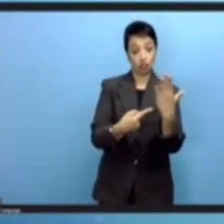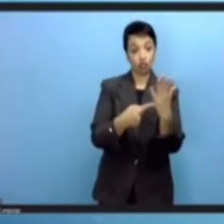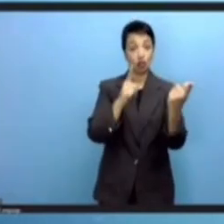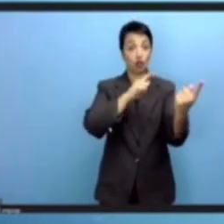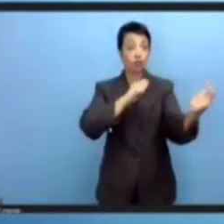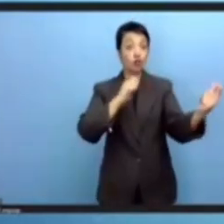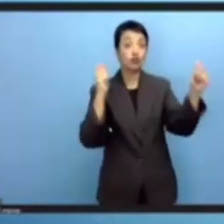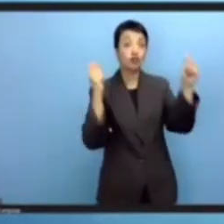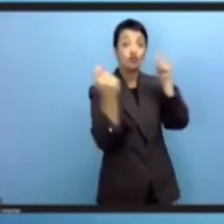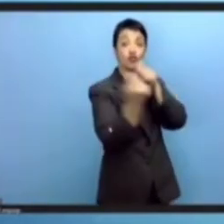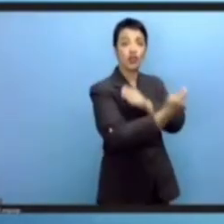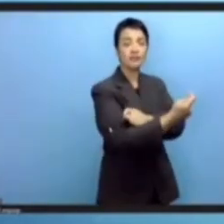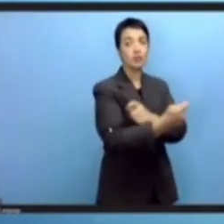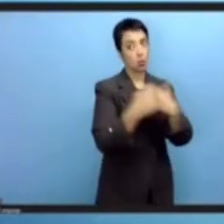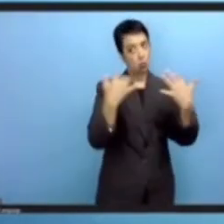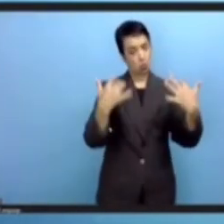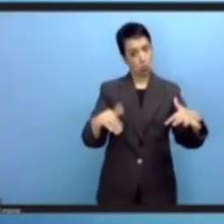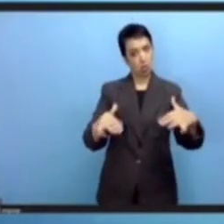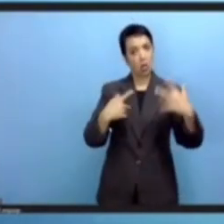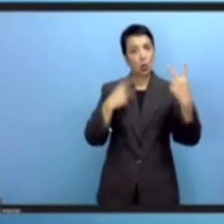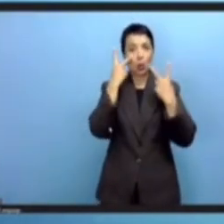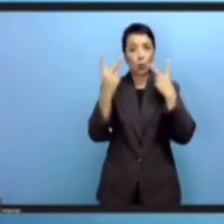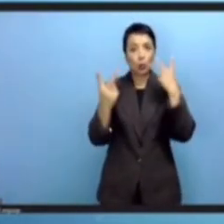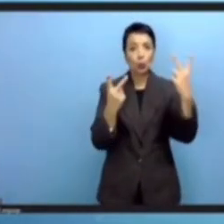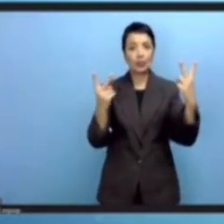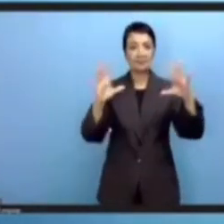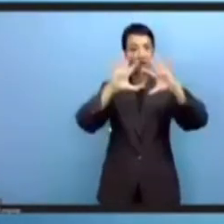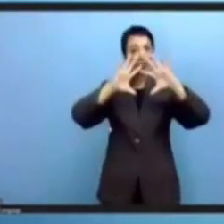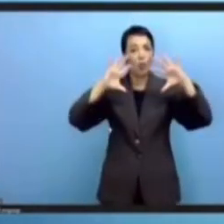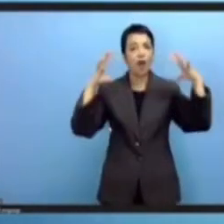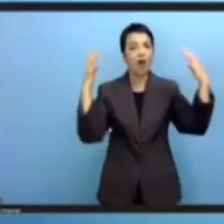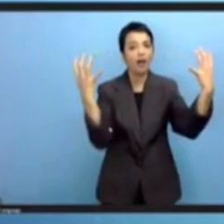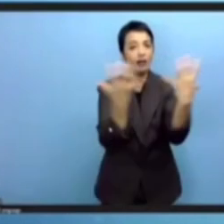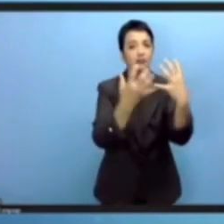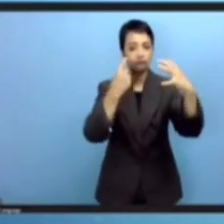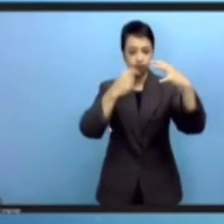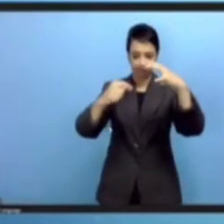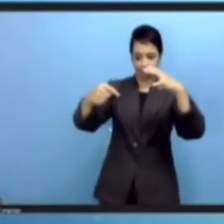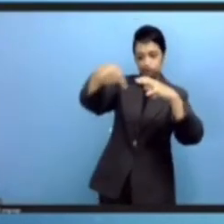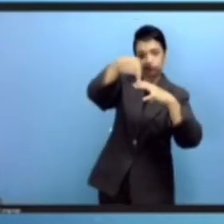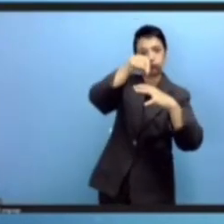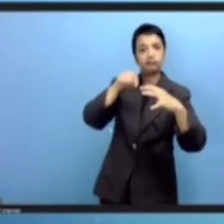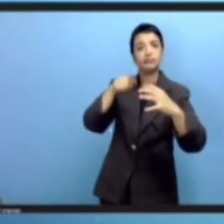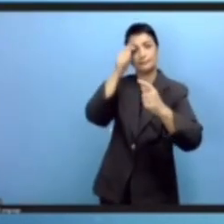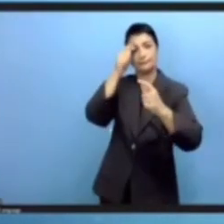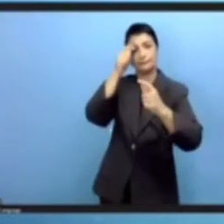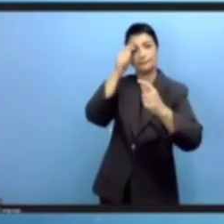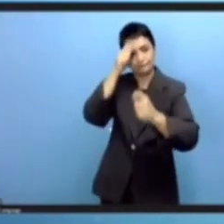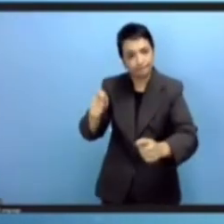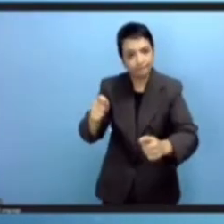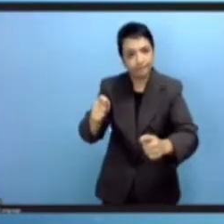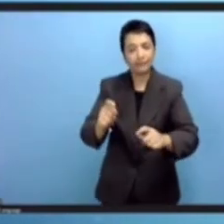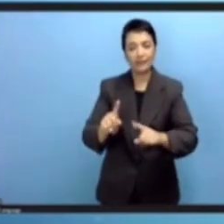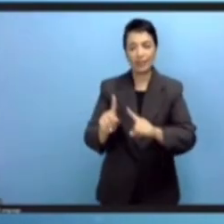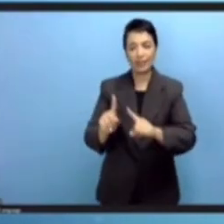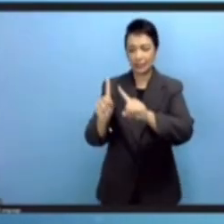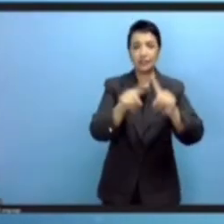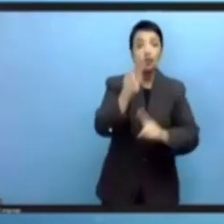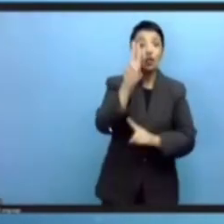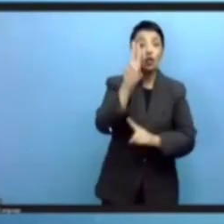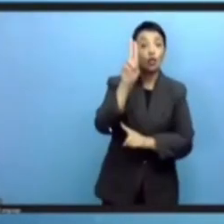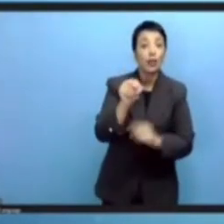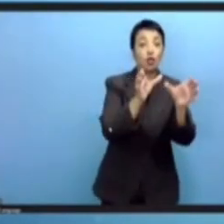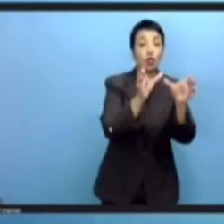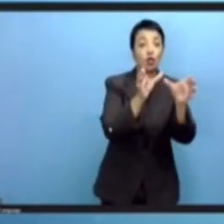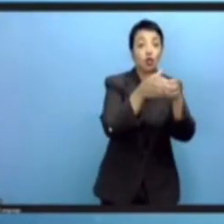on a beaucoup parlé de la transformation numérique, c'est quelque chose qui a été reconnu au plan international. Aujourd'hui, toute